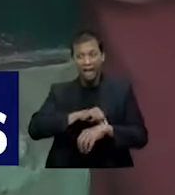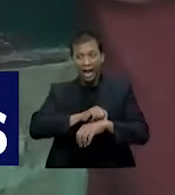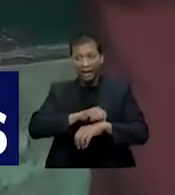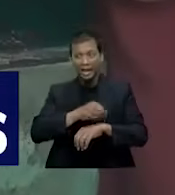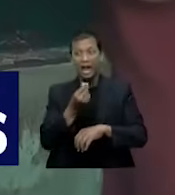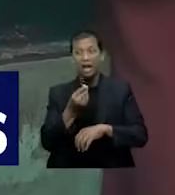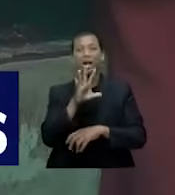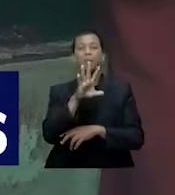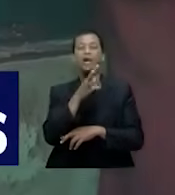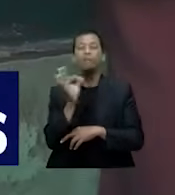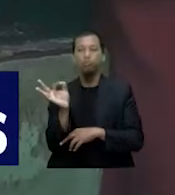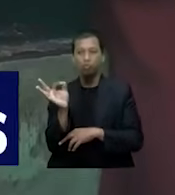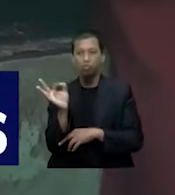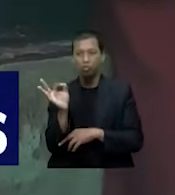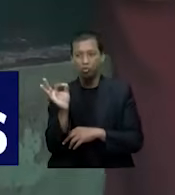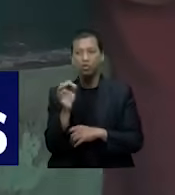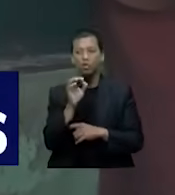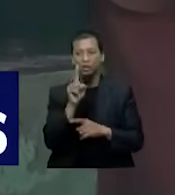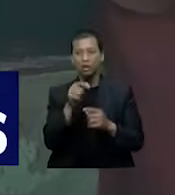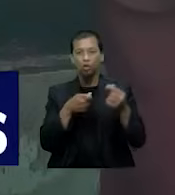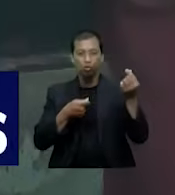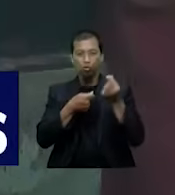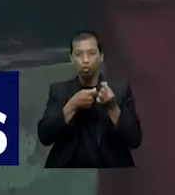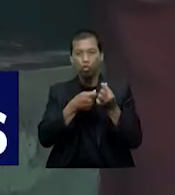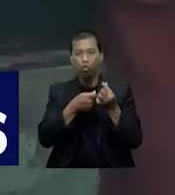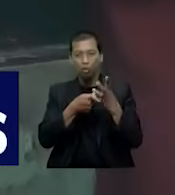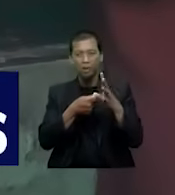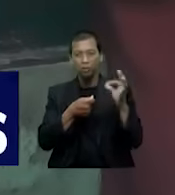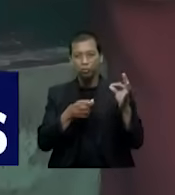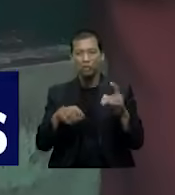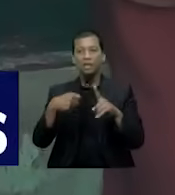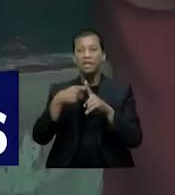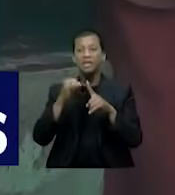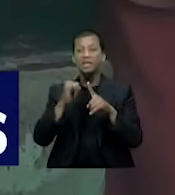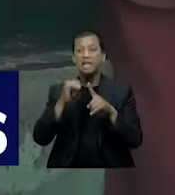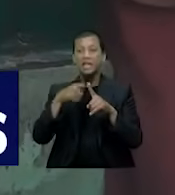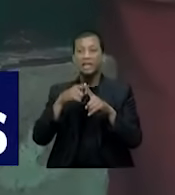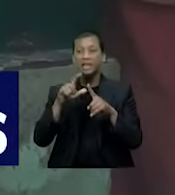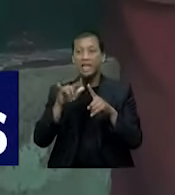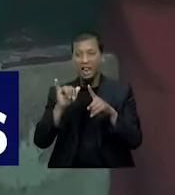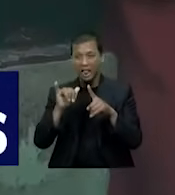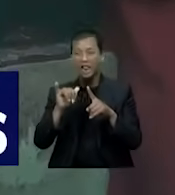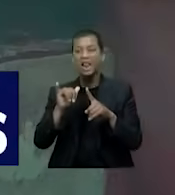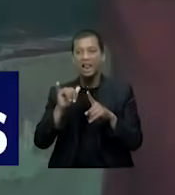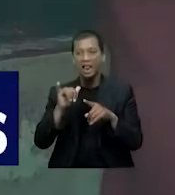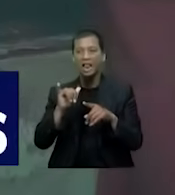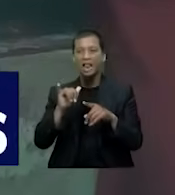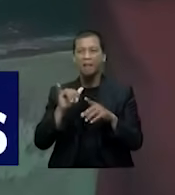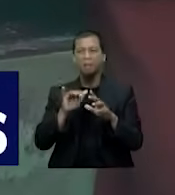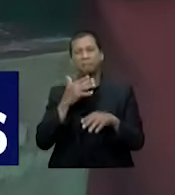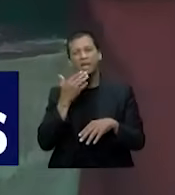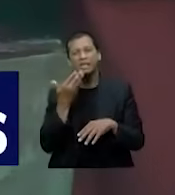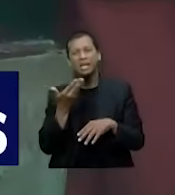5001. Oh, yang daging 5001. Nah, ini yang namanya gigil gitu. Oh, tapi yang paling dicari yang koyor nih. Koyor, habis 10 kilo, 12